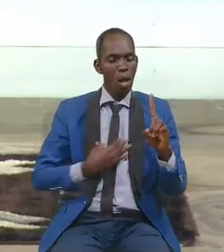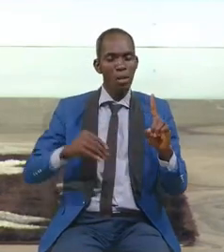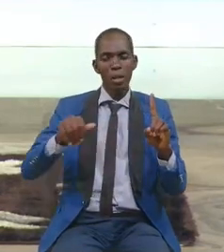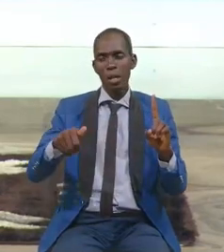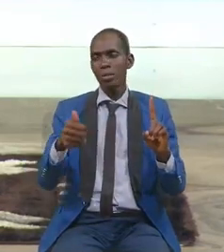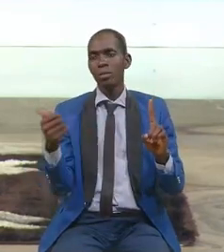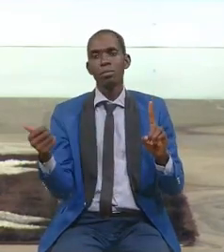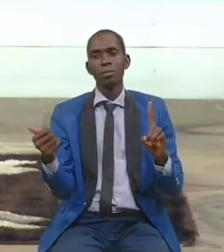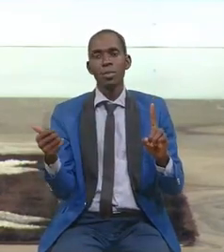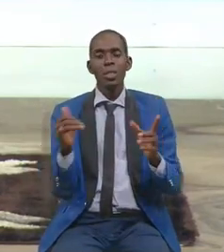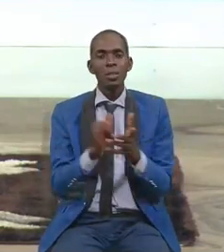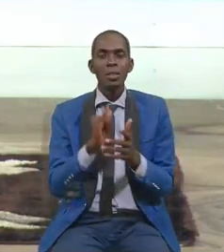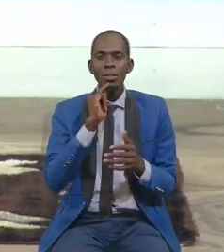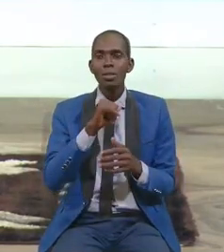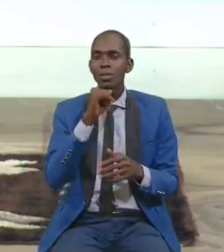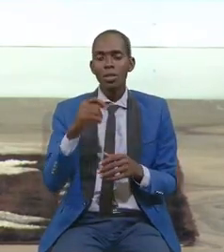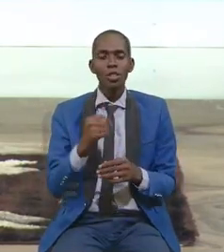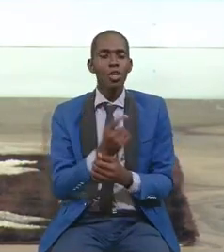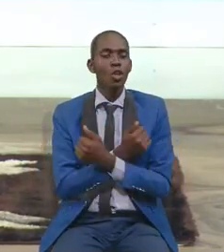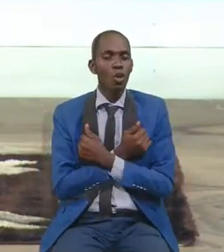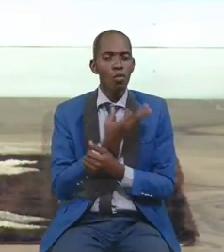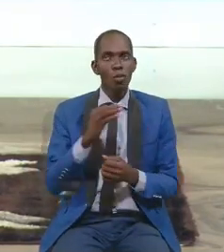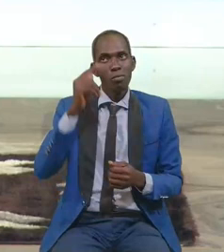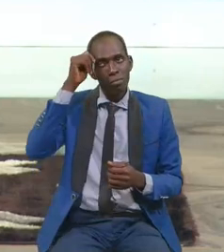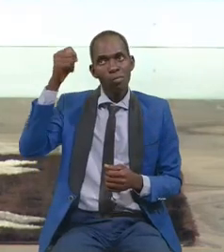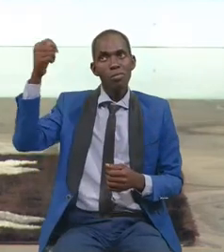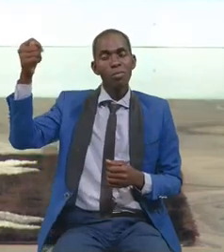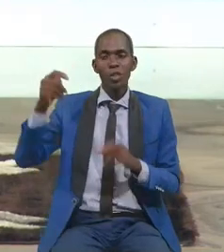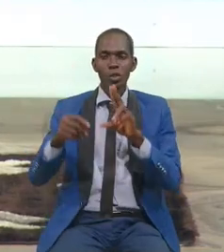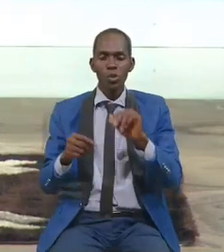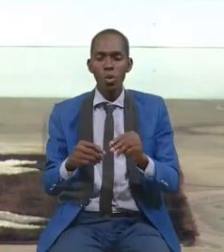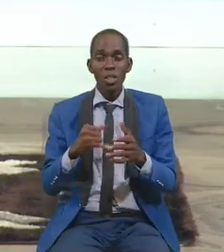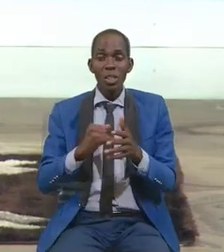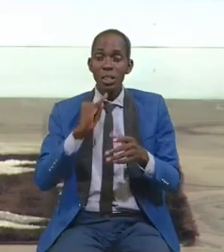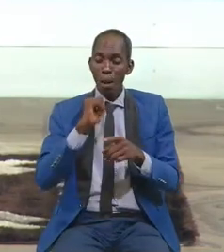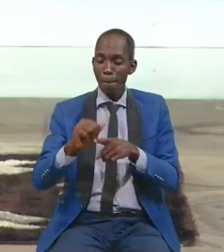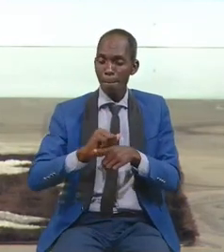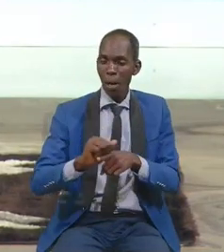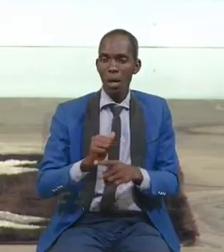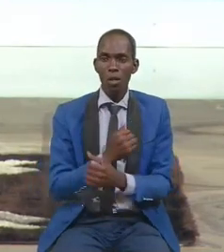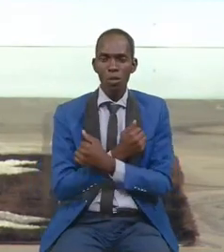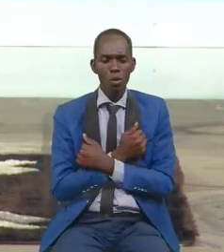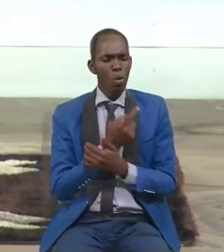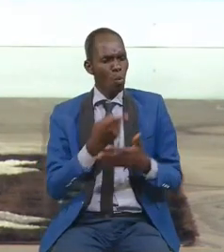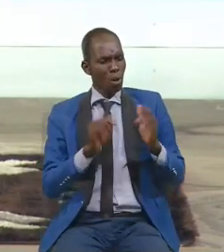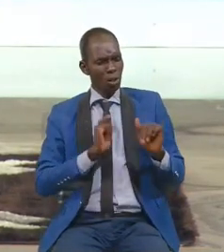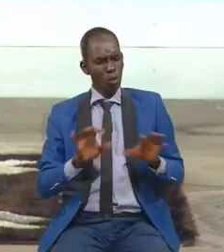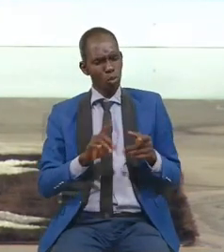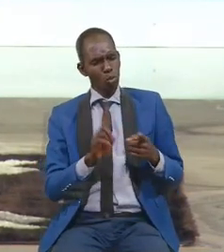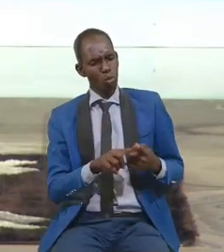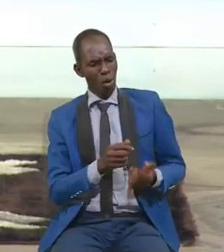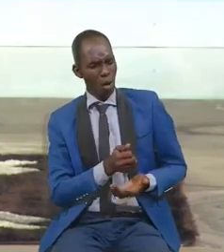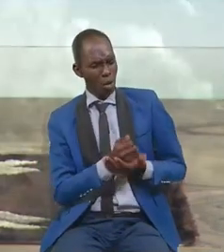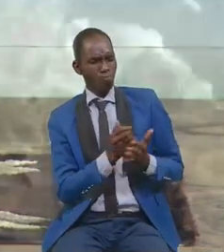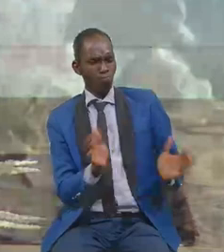pas l'amour théorique, c'est l'amour pratique. Qu'est-ce que je peux faire pour lui, pour l'encourager? Qu'est-ce que je peux faire